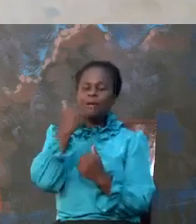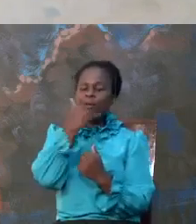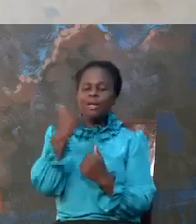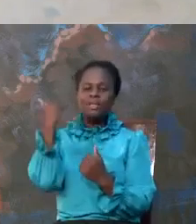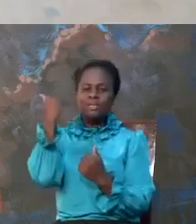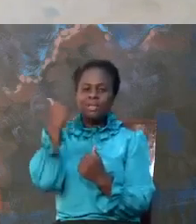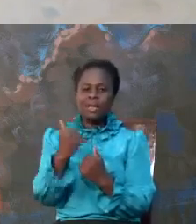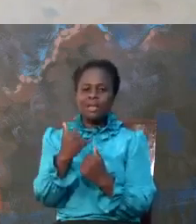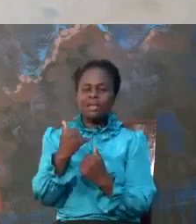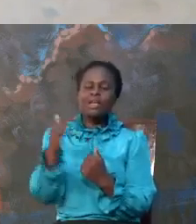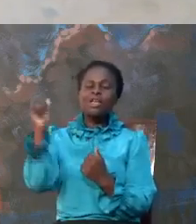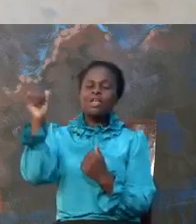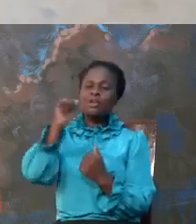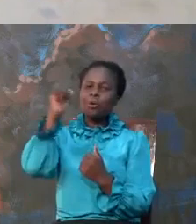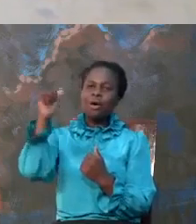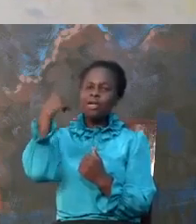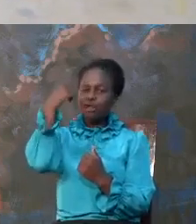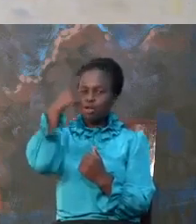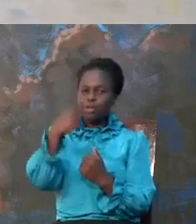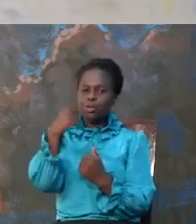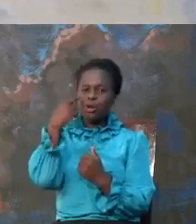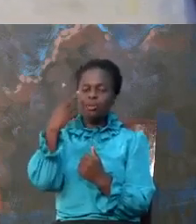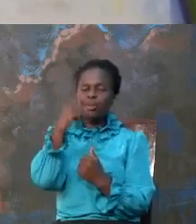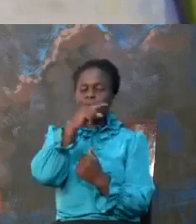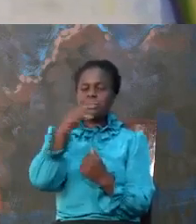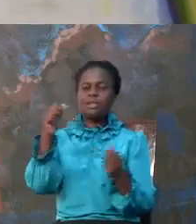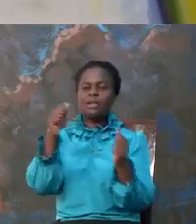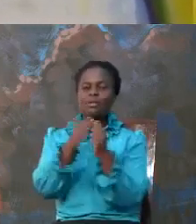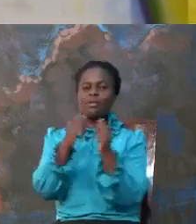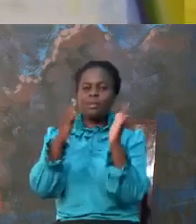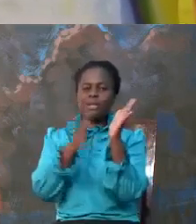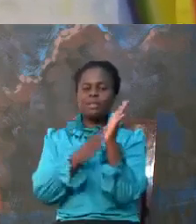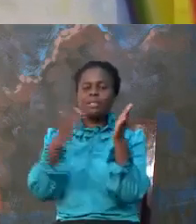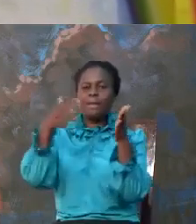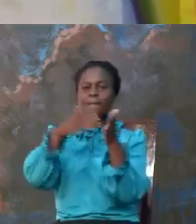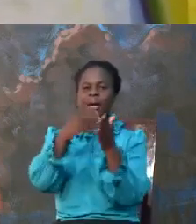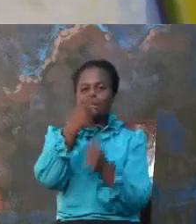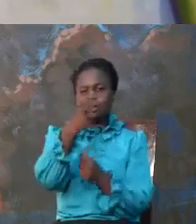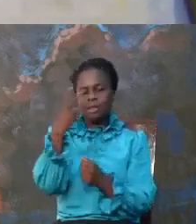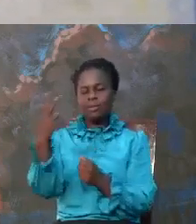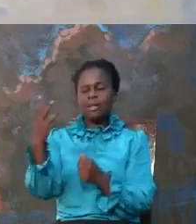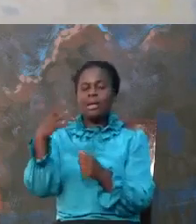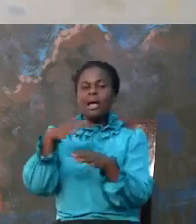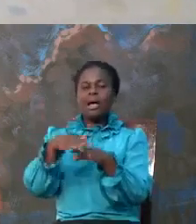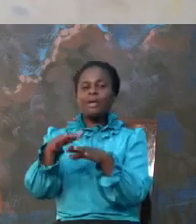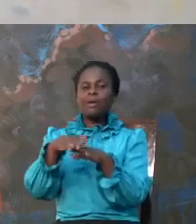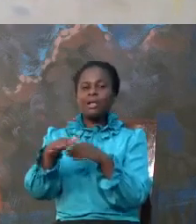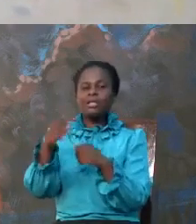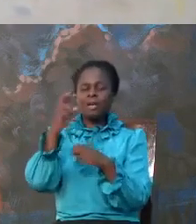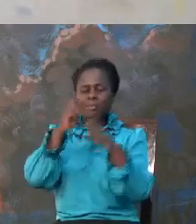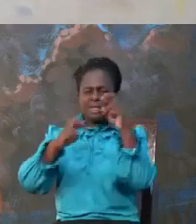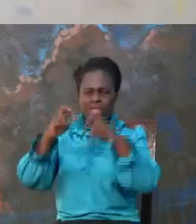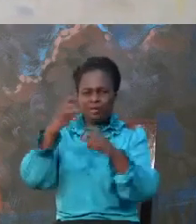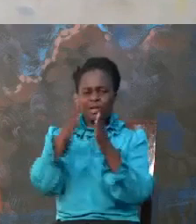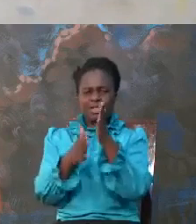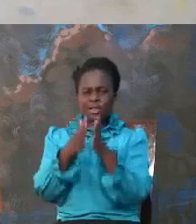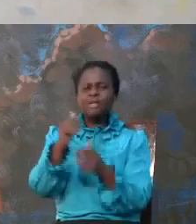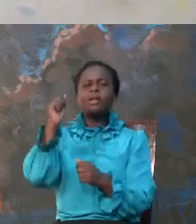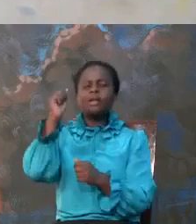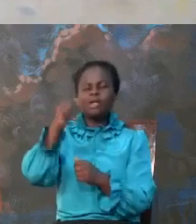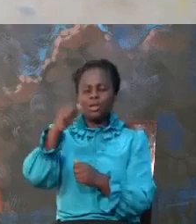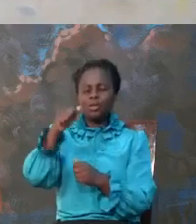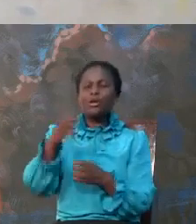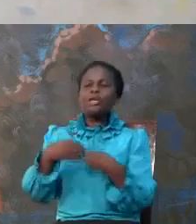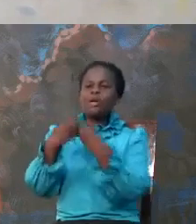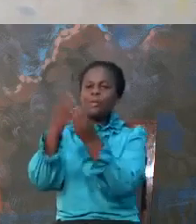katika kitabu cha Injili ya Yohana sura ile ya pili na mstari wa 19 hadi mstari wa 22. Aliwaambia mnatafuta ishara, sema ya fanyeni nawapa ishara